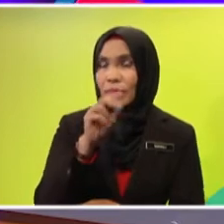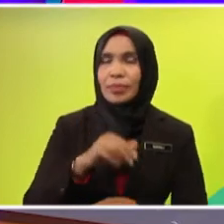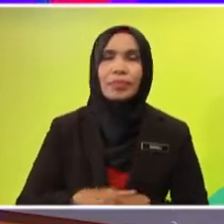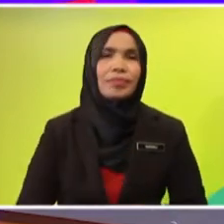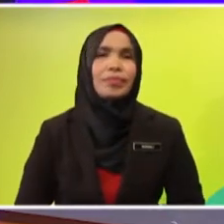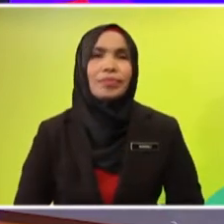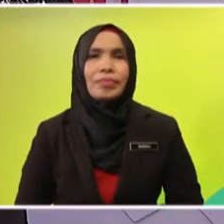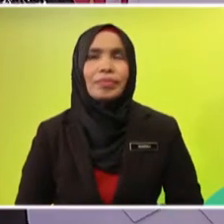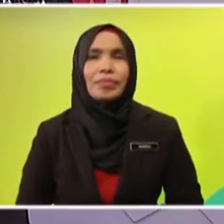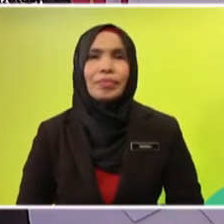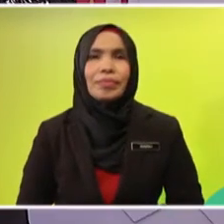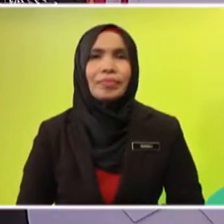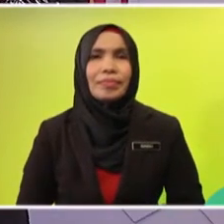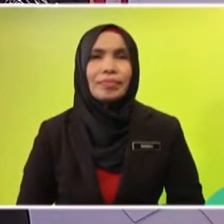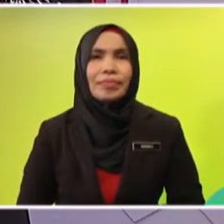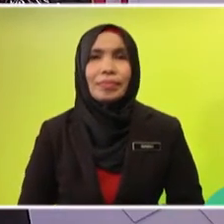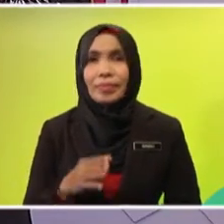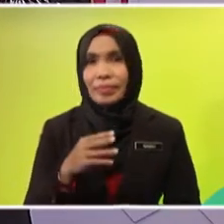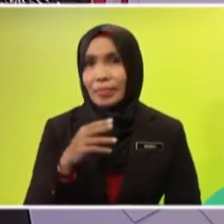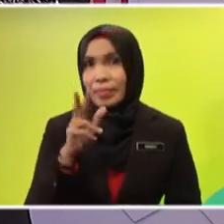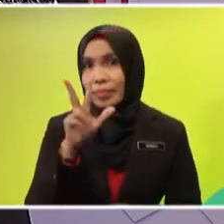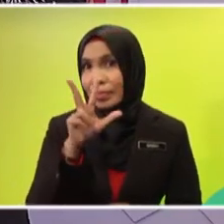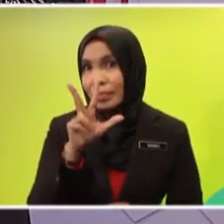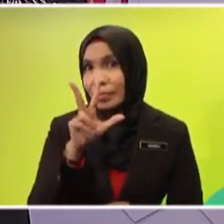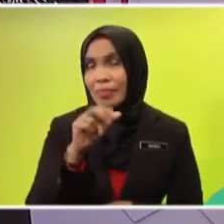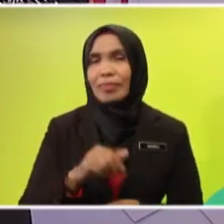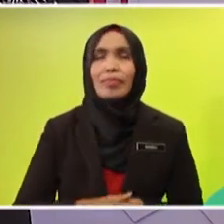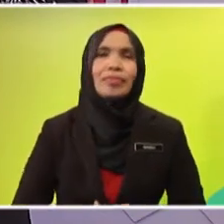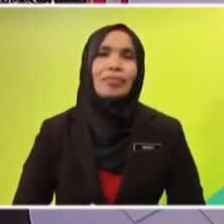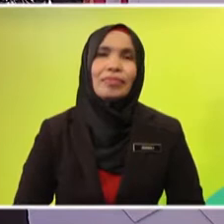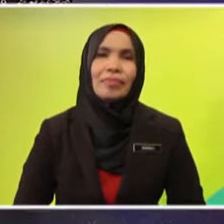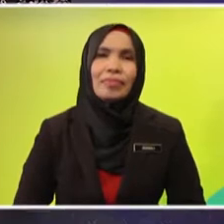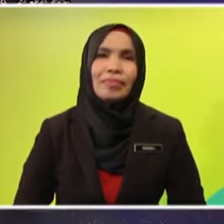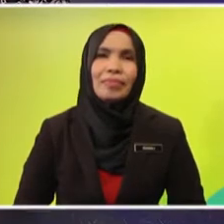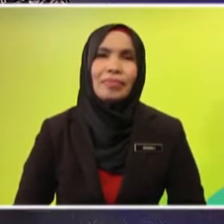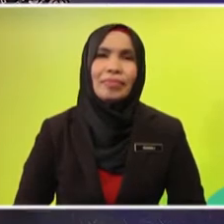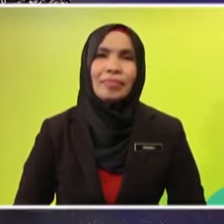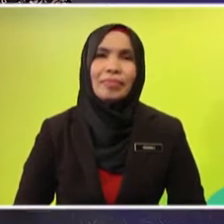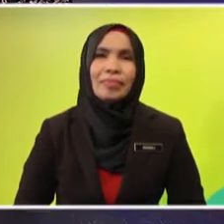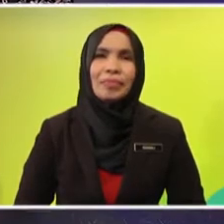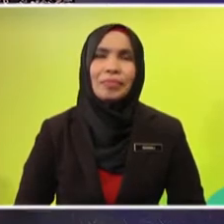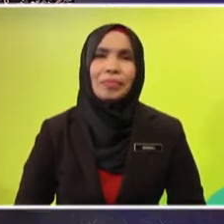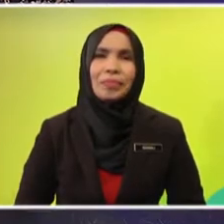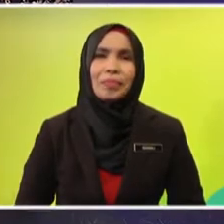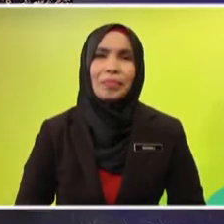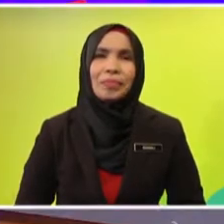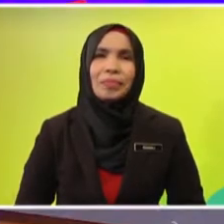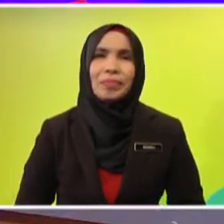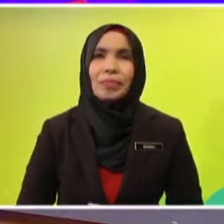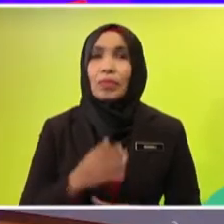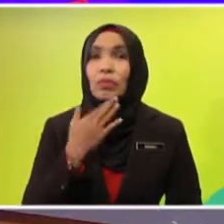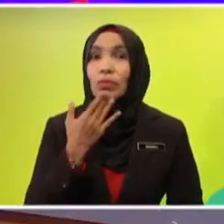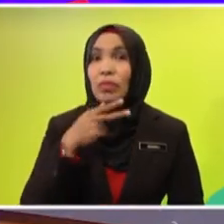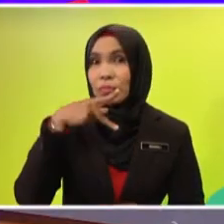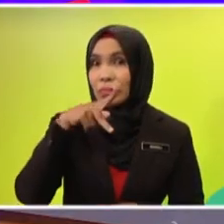oke oke nomor tiga number cigebay Island teruskan lagi-lagi pemasukan berwarna